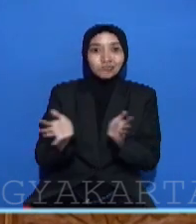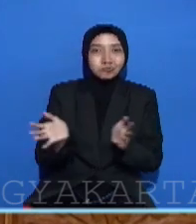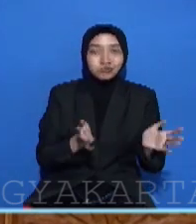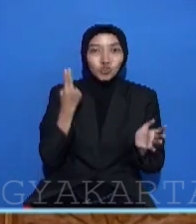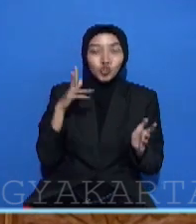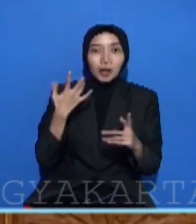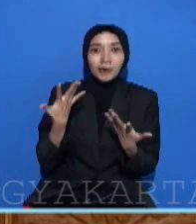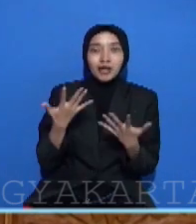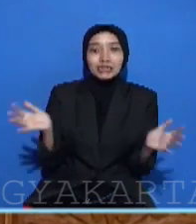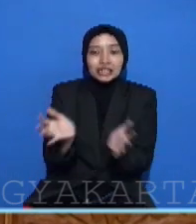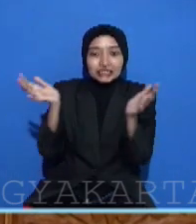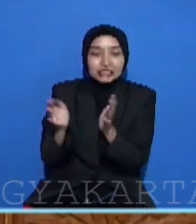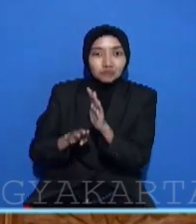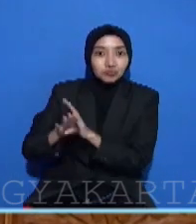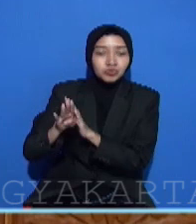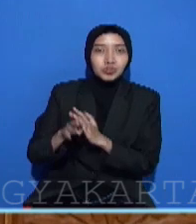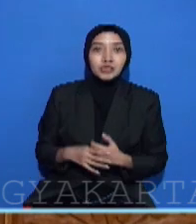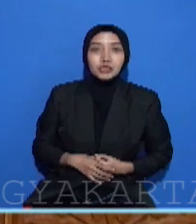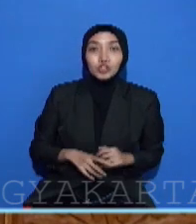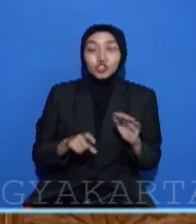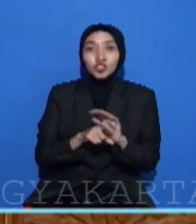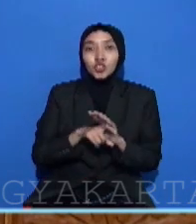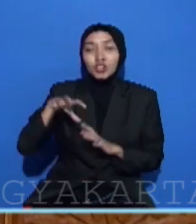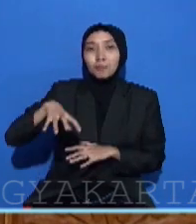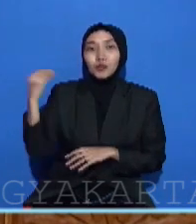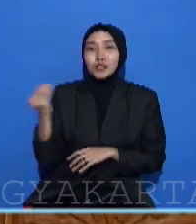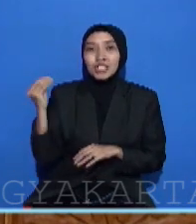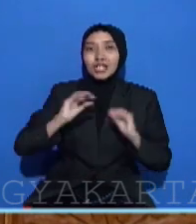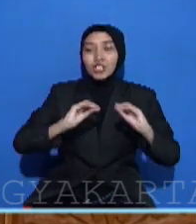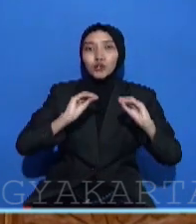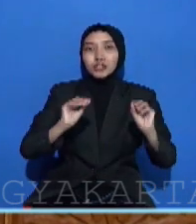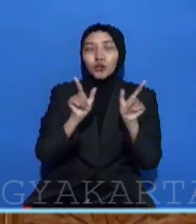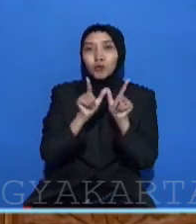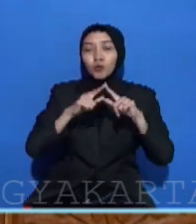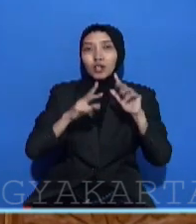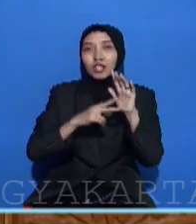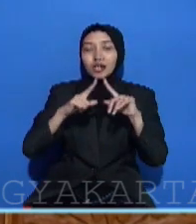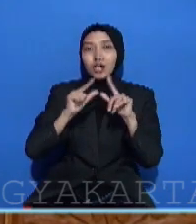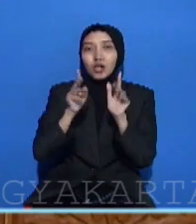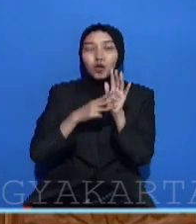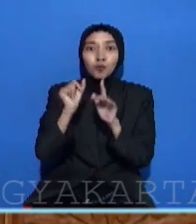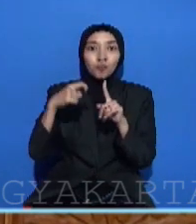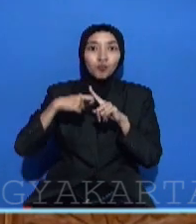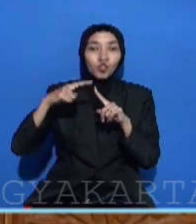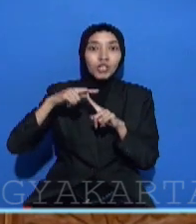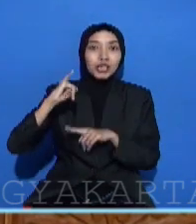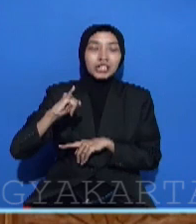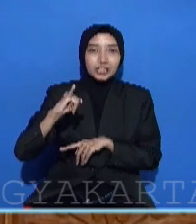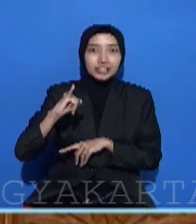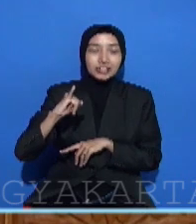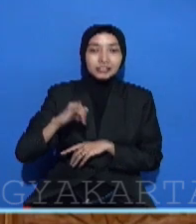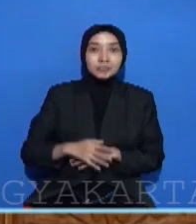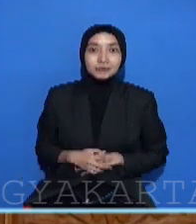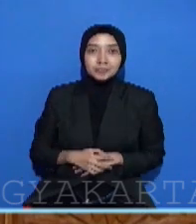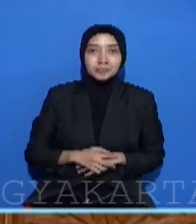kanggeni kelaken ka raharjan salah senggalih pun iki meniko jejukan wisata edukasi Wanamukti sigede kebonki Kaliangkrik